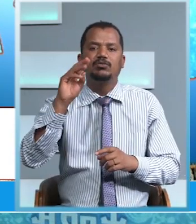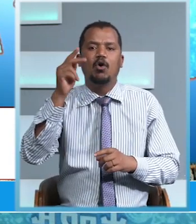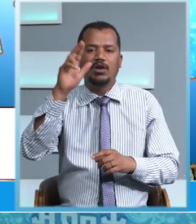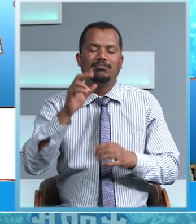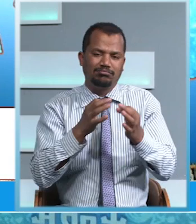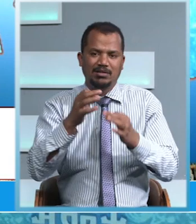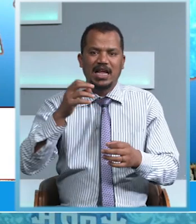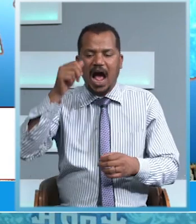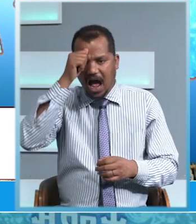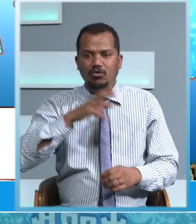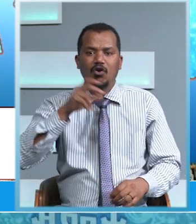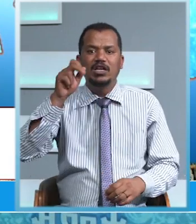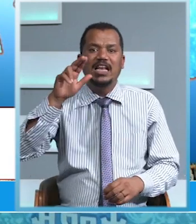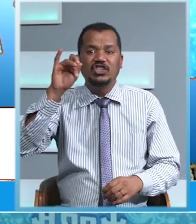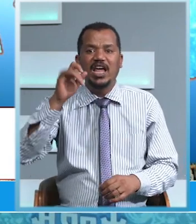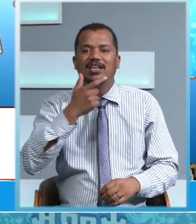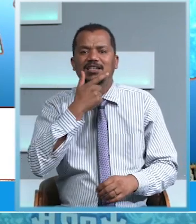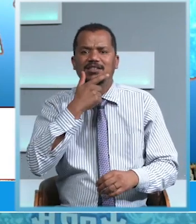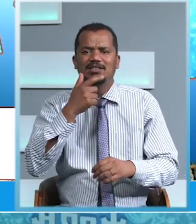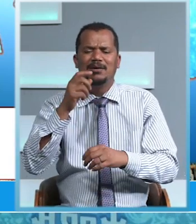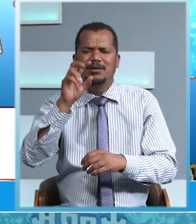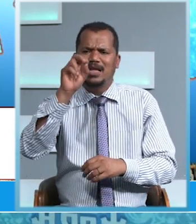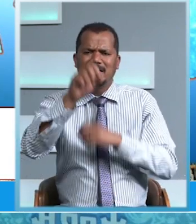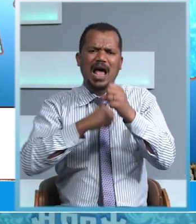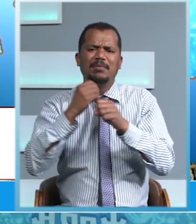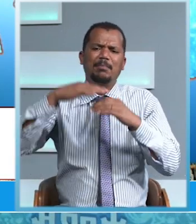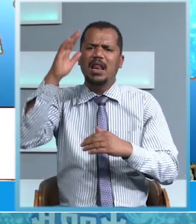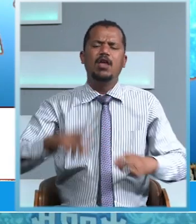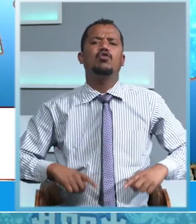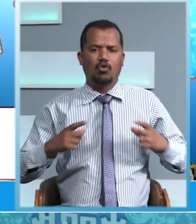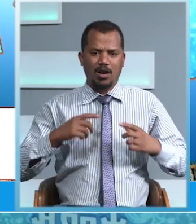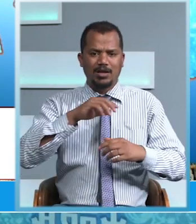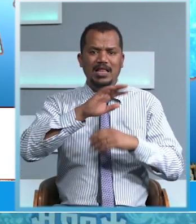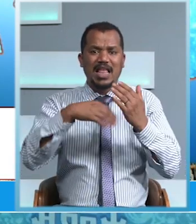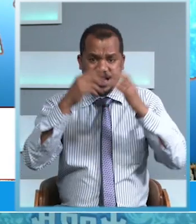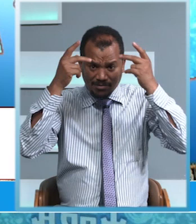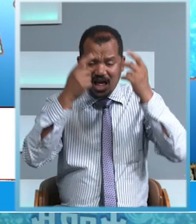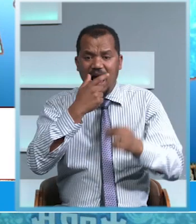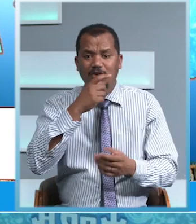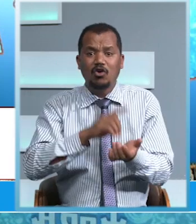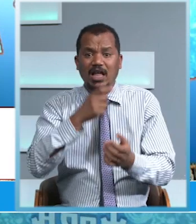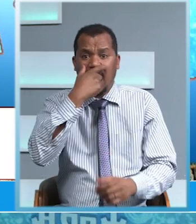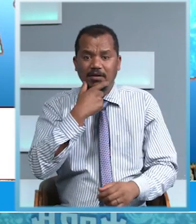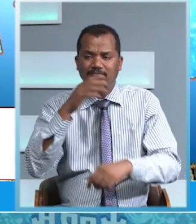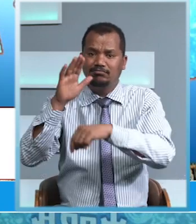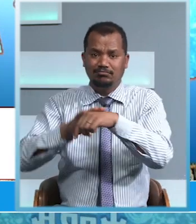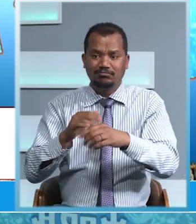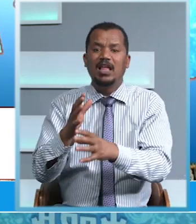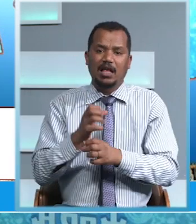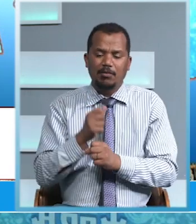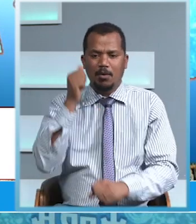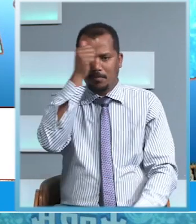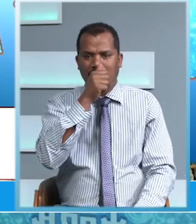አቶ ደረጀ ደስታ በእንግሊዝ ለንደን ከ30 ዓመታት በላይ ኖረዋል። ጠቅላይ ሚኒስትር ዶክተር አብይ አህመድ ያቀረቡትን